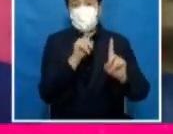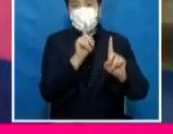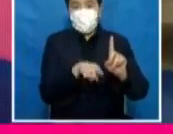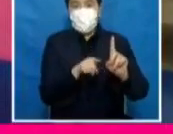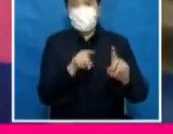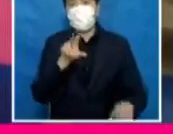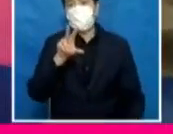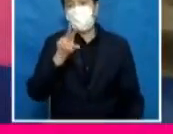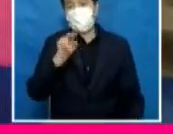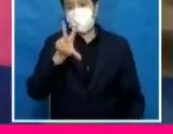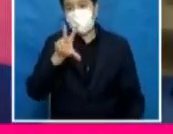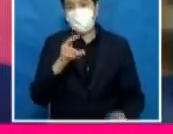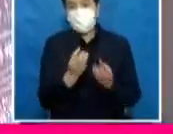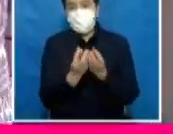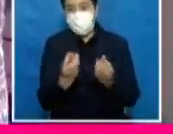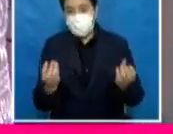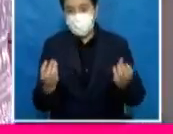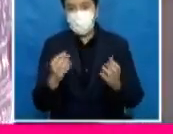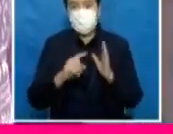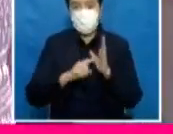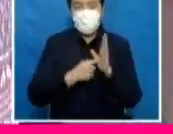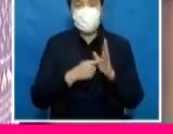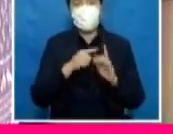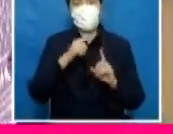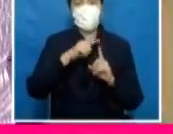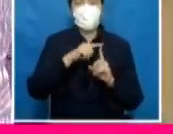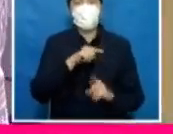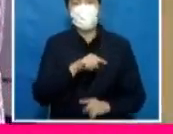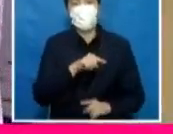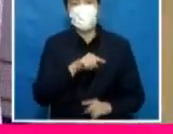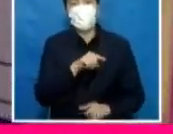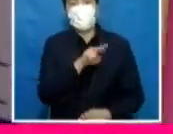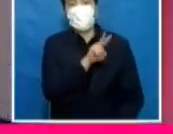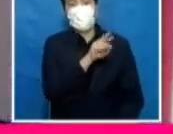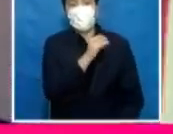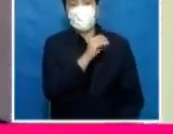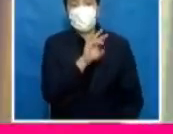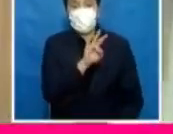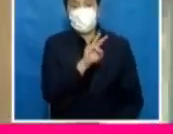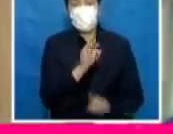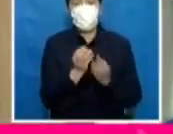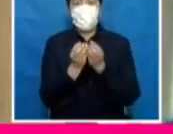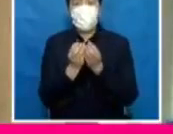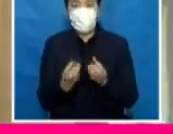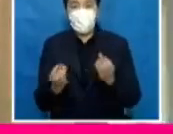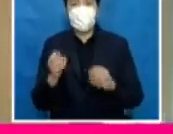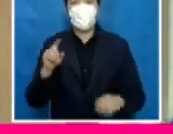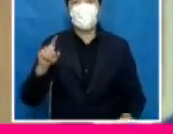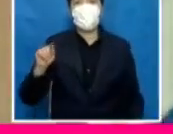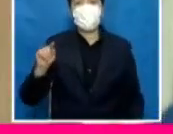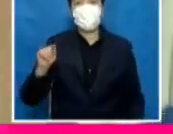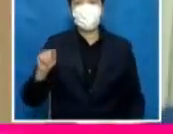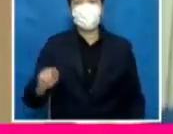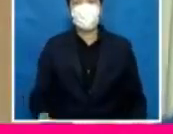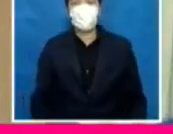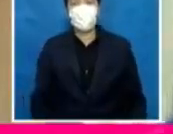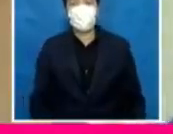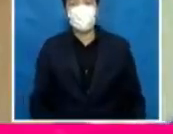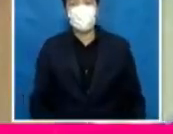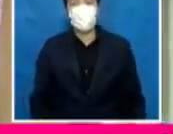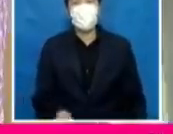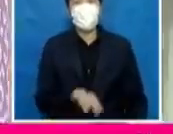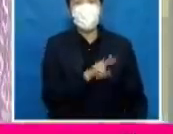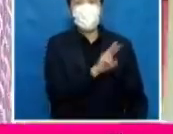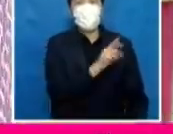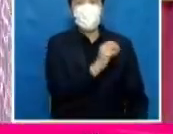ลูกเริ่มตั้งแต่งวดที่207จำนวน20ลูกงวด